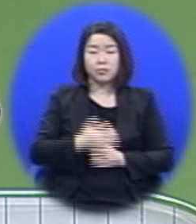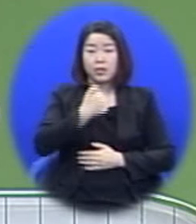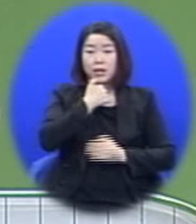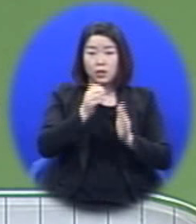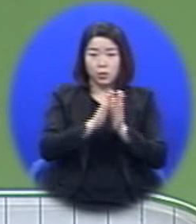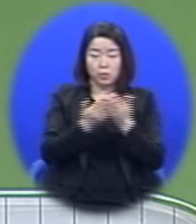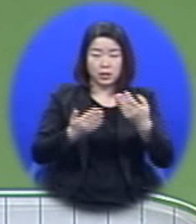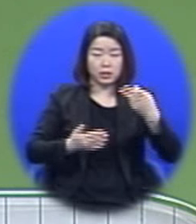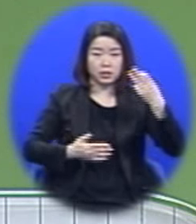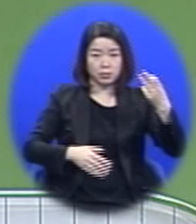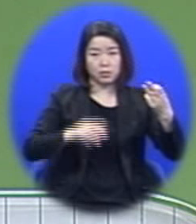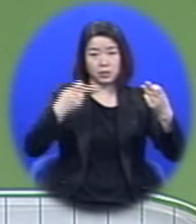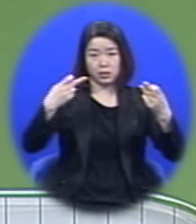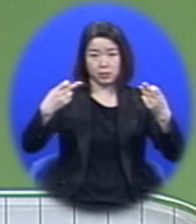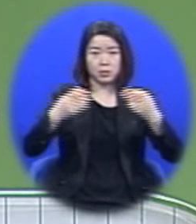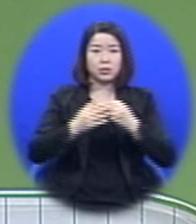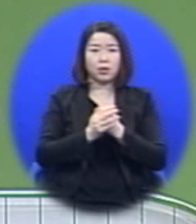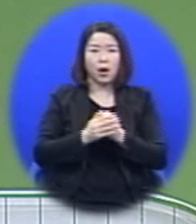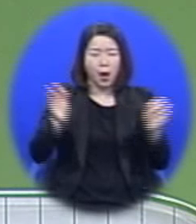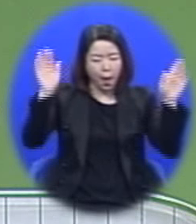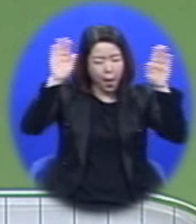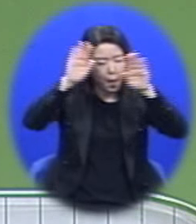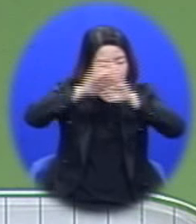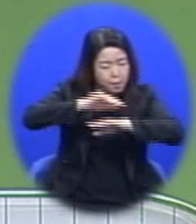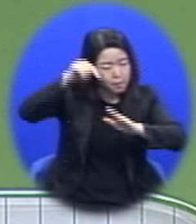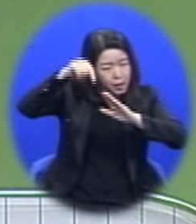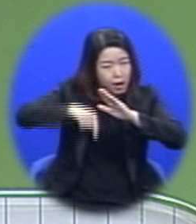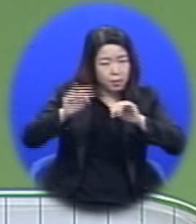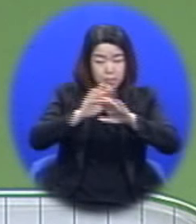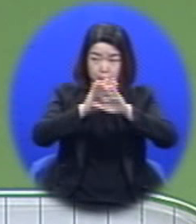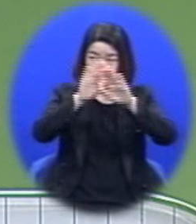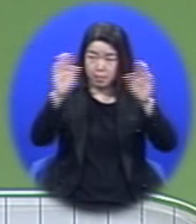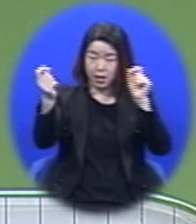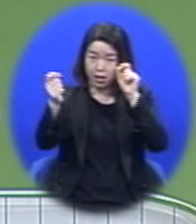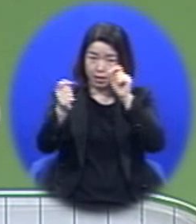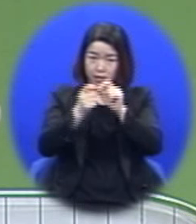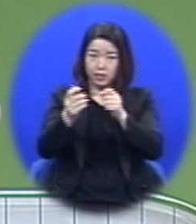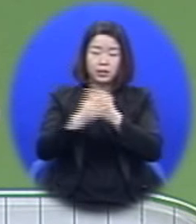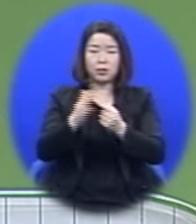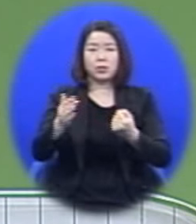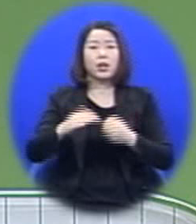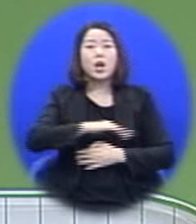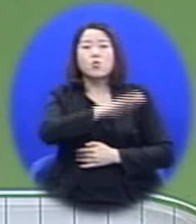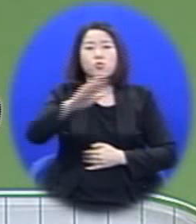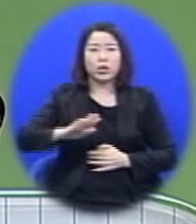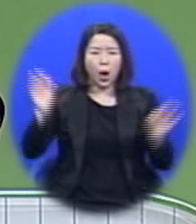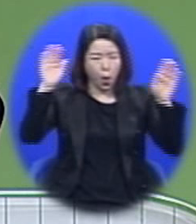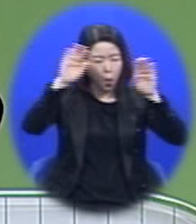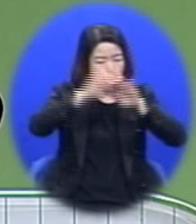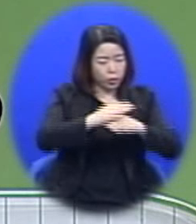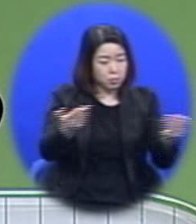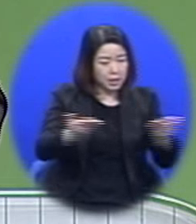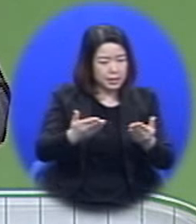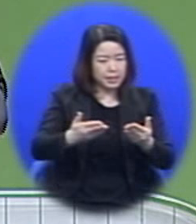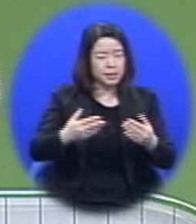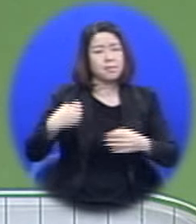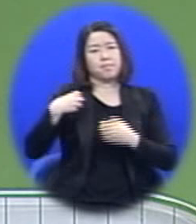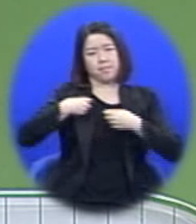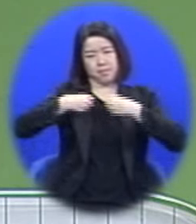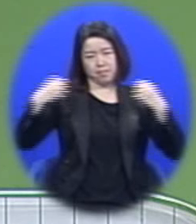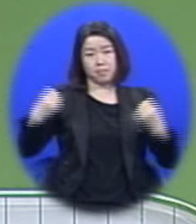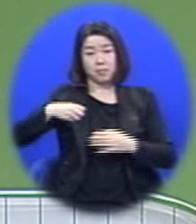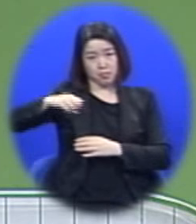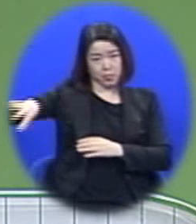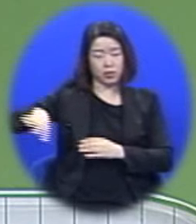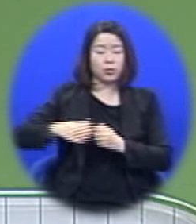로마서 13장 12절에 밤이 깊고 낮이 가까웠으니 그러므로 우리가 어두움의 이를 벗고 빛의